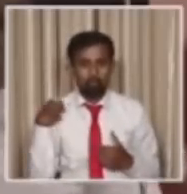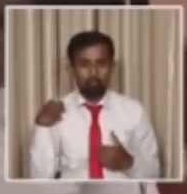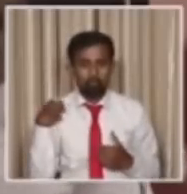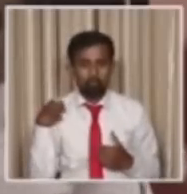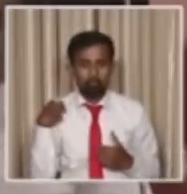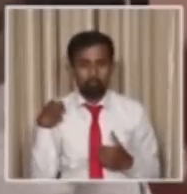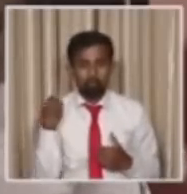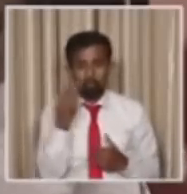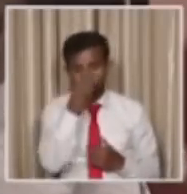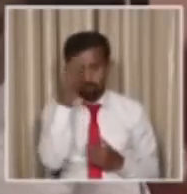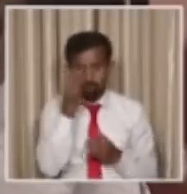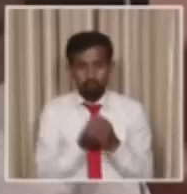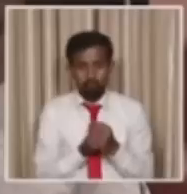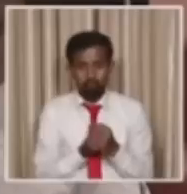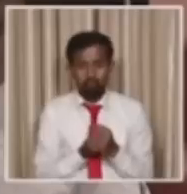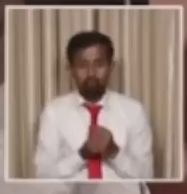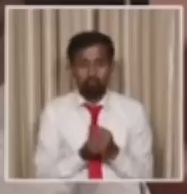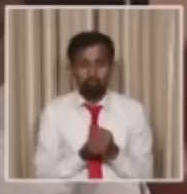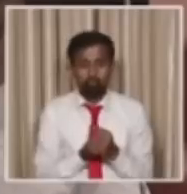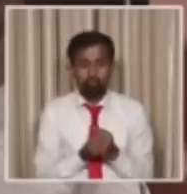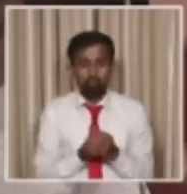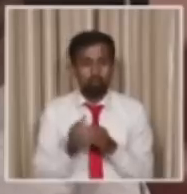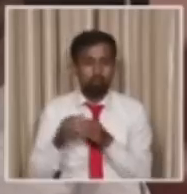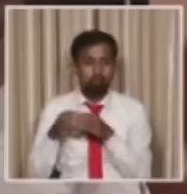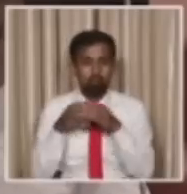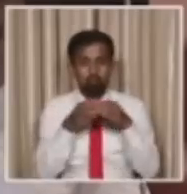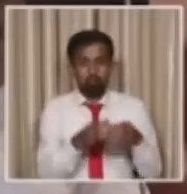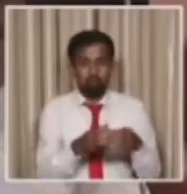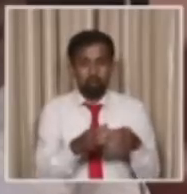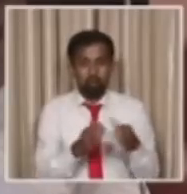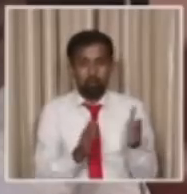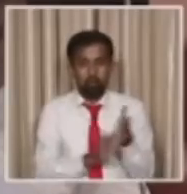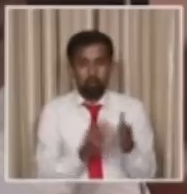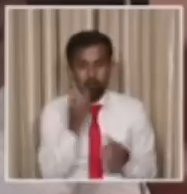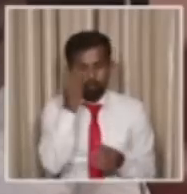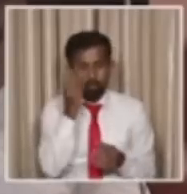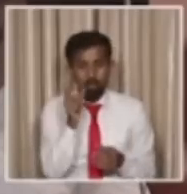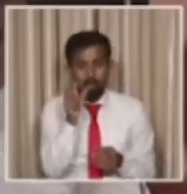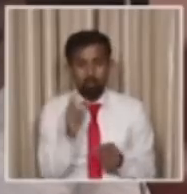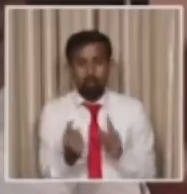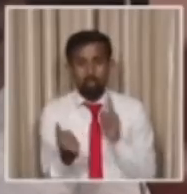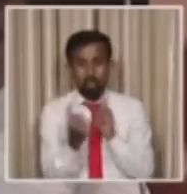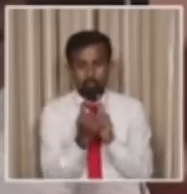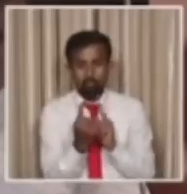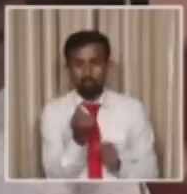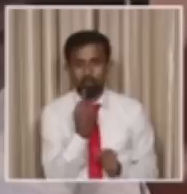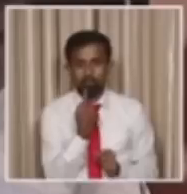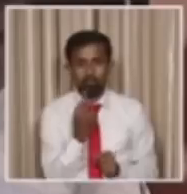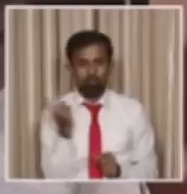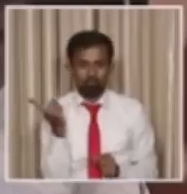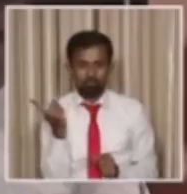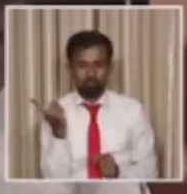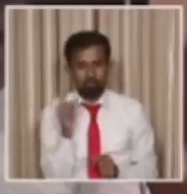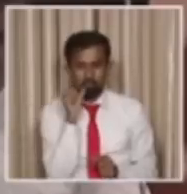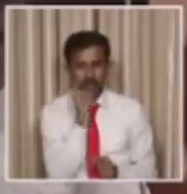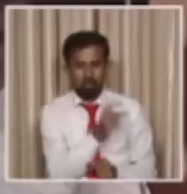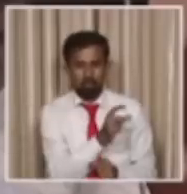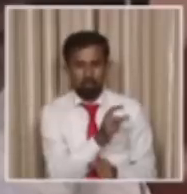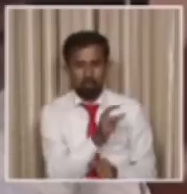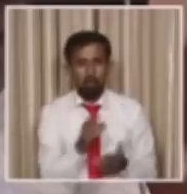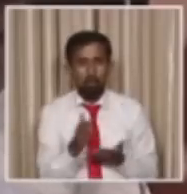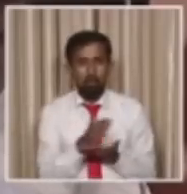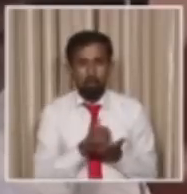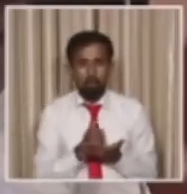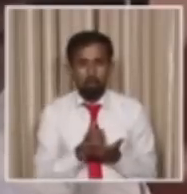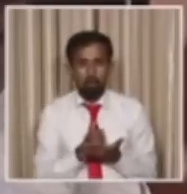මුස්ලිම් ජාතිකයන්ම පිරිසක් ඇවිල්ලා මංගල ඇමතුමා හම්බු වෙලා කියලා තිබුණා සර් මේක පොඩ්ඩක් බලන්න මේක යන්නේ